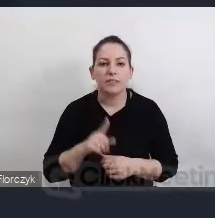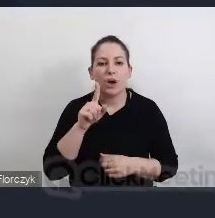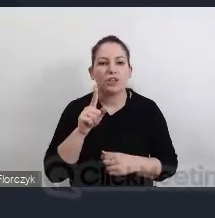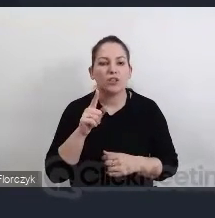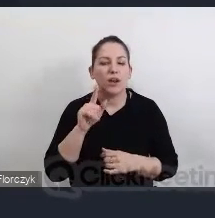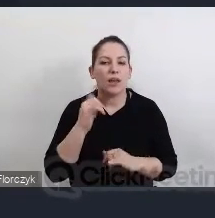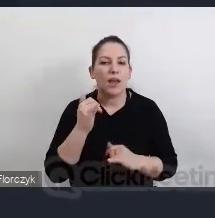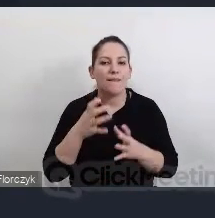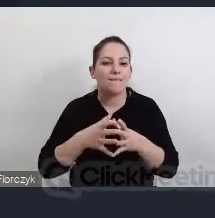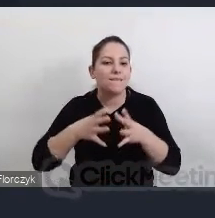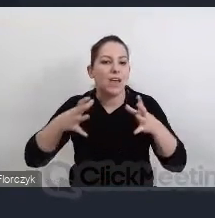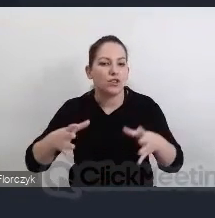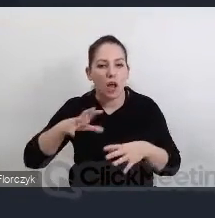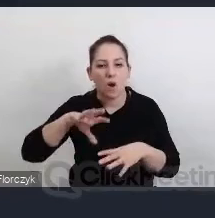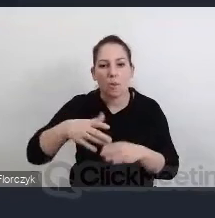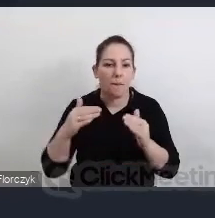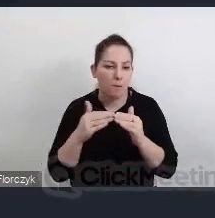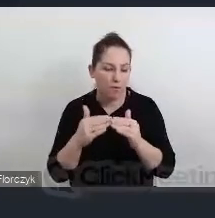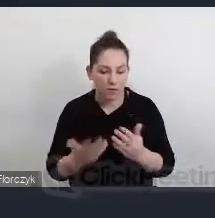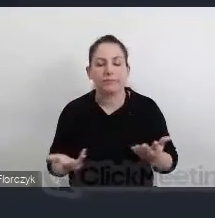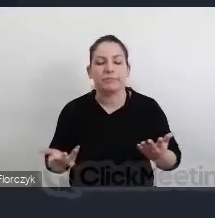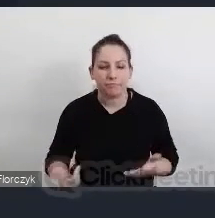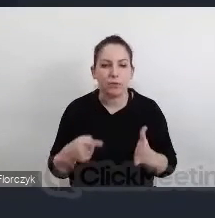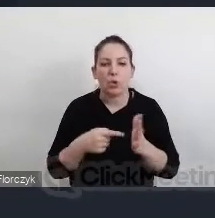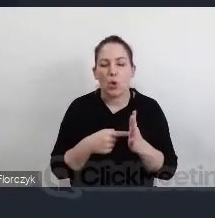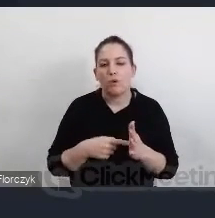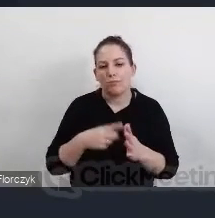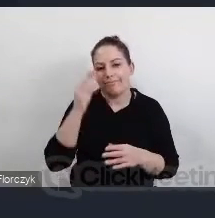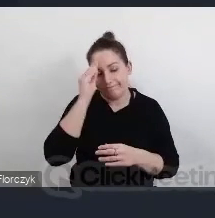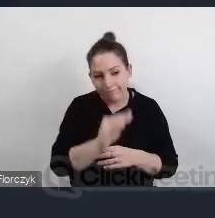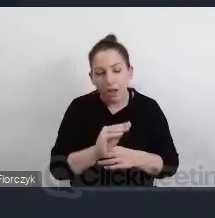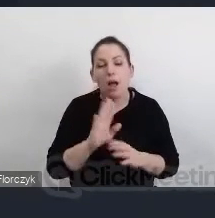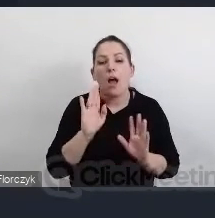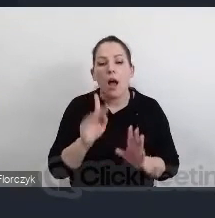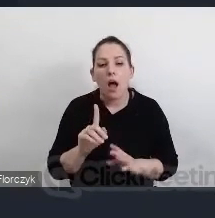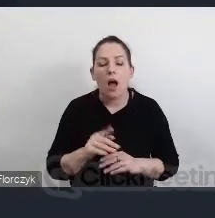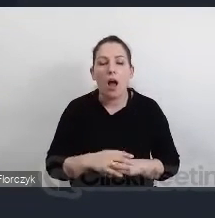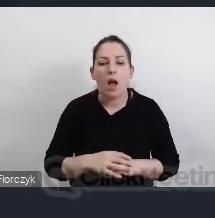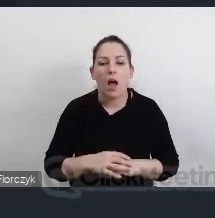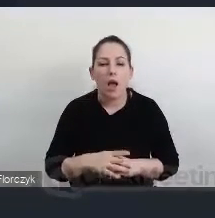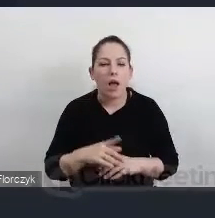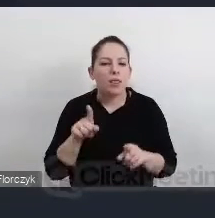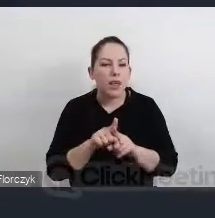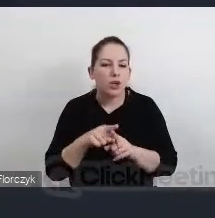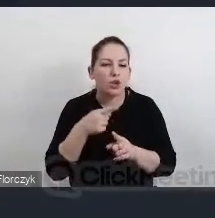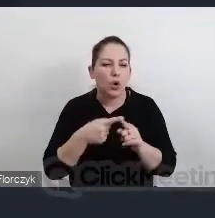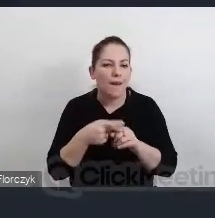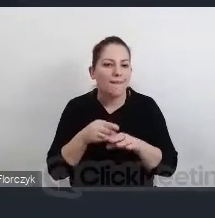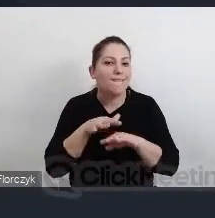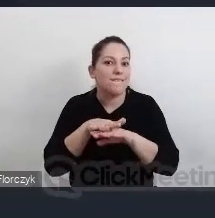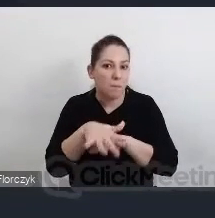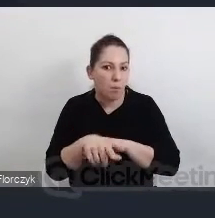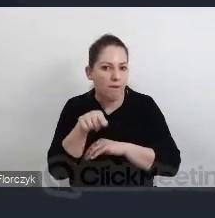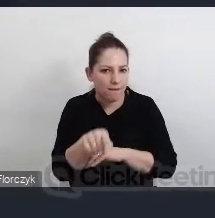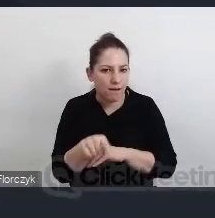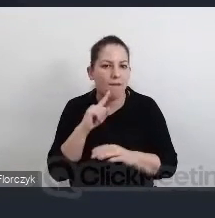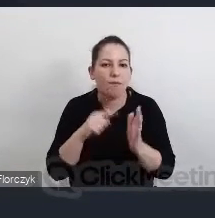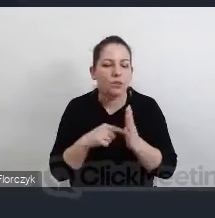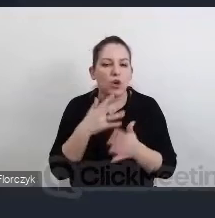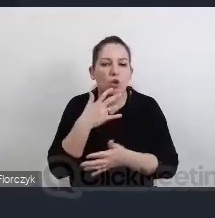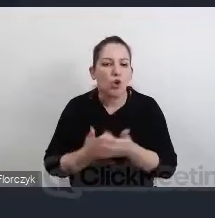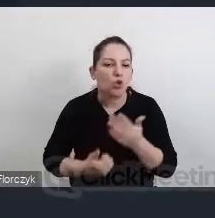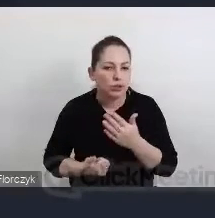grupa porównawcza. To takie sugestie. To może też w pewien sposób wpływać na właśnie